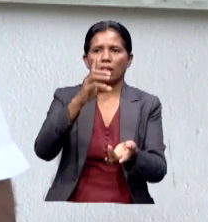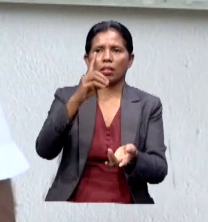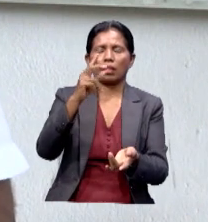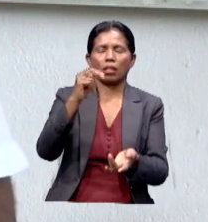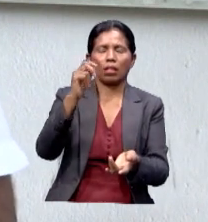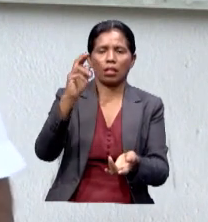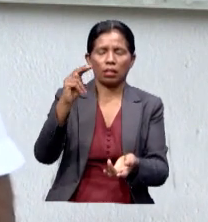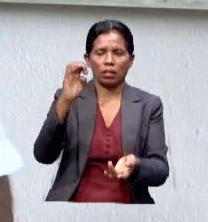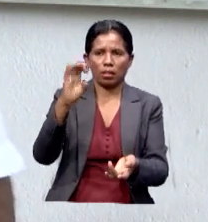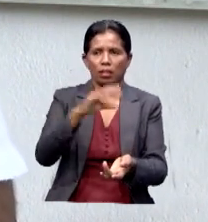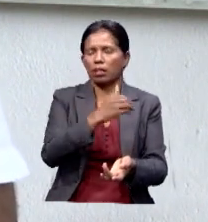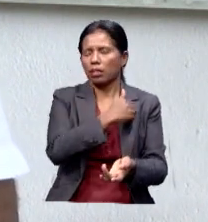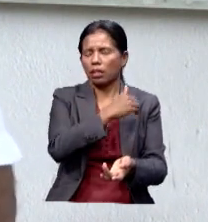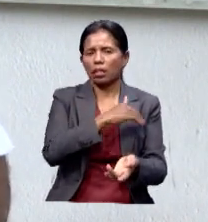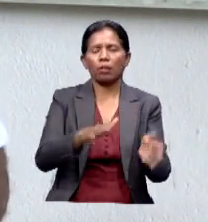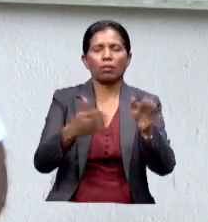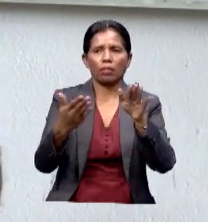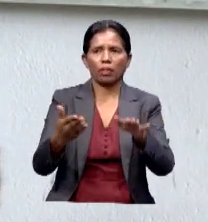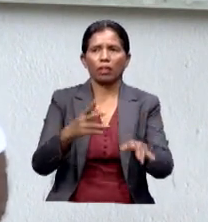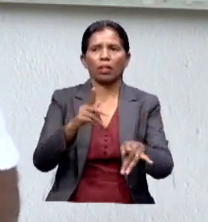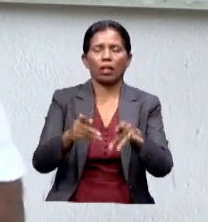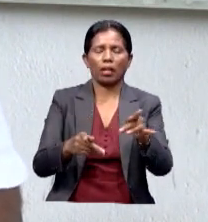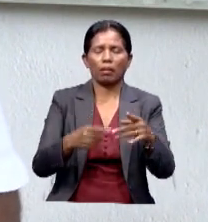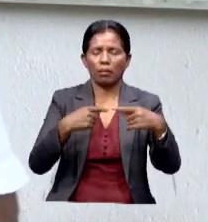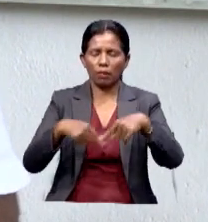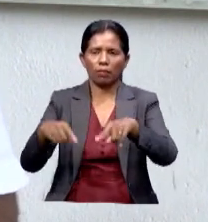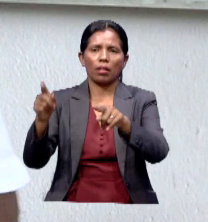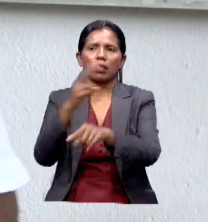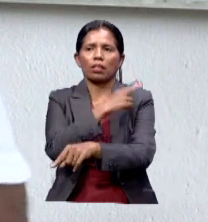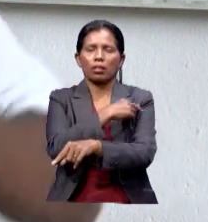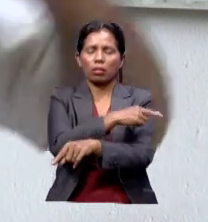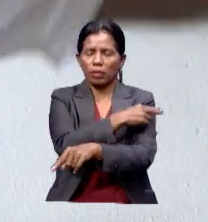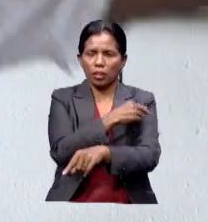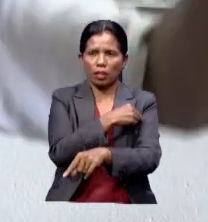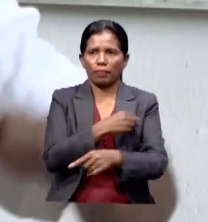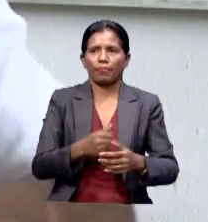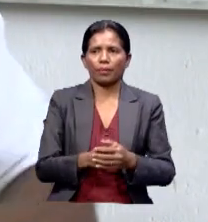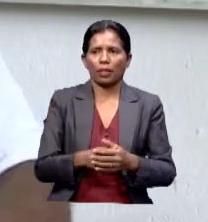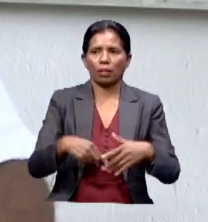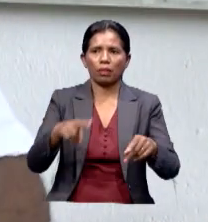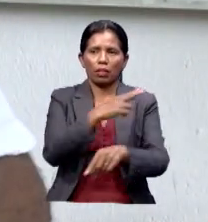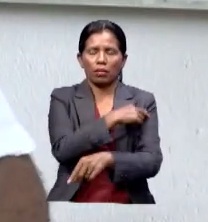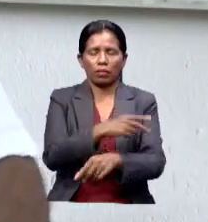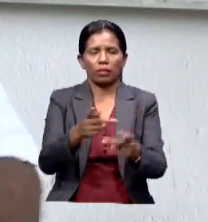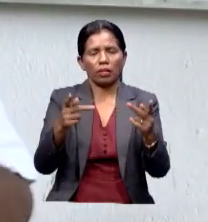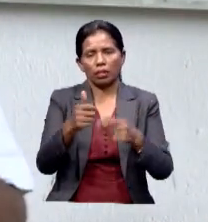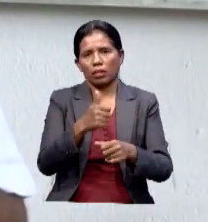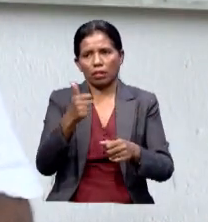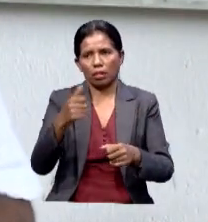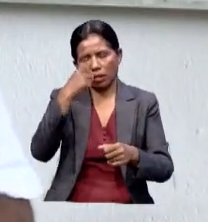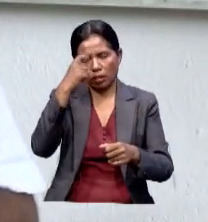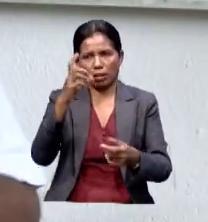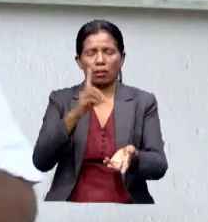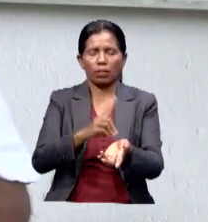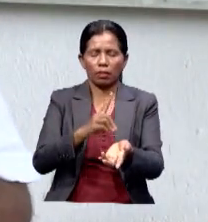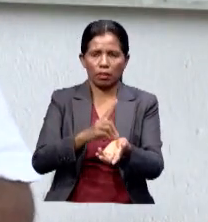mate ia klinik baru pite ema na dodong baya ia klinik baru pite duke baya fati sira seluk tambah doktor